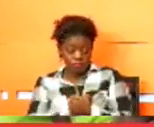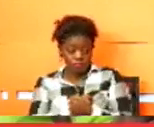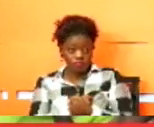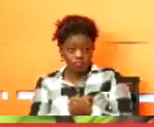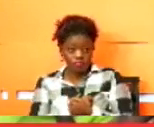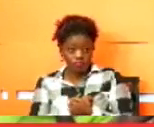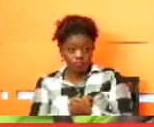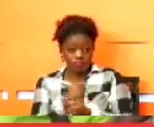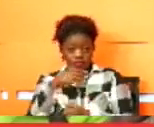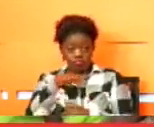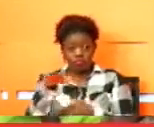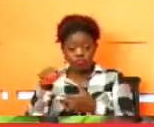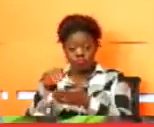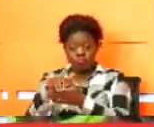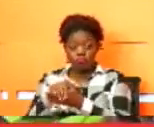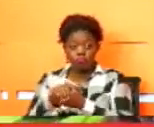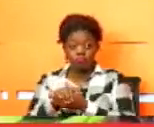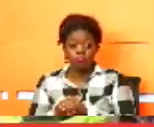omwami wo